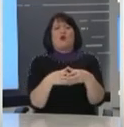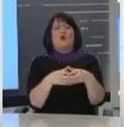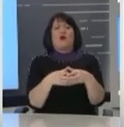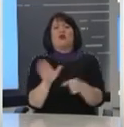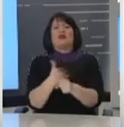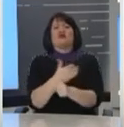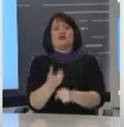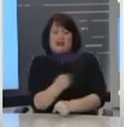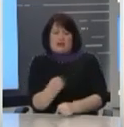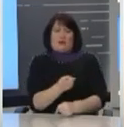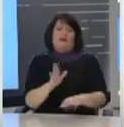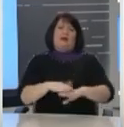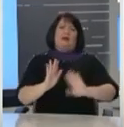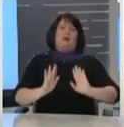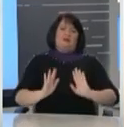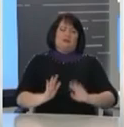καταστροφή.